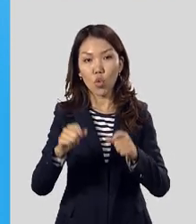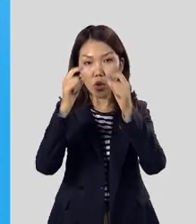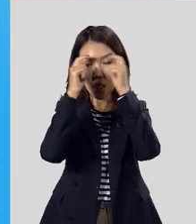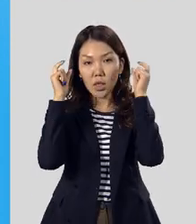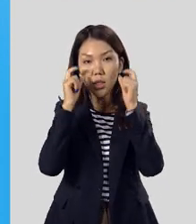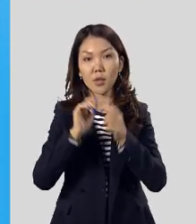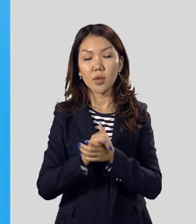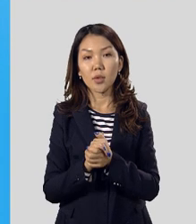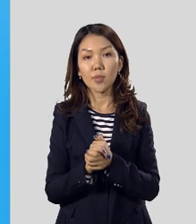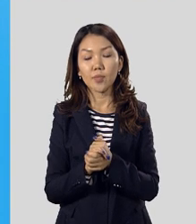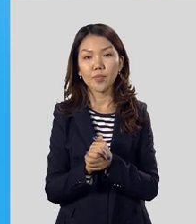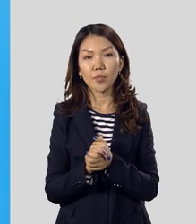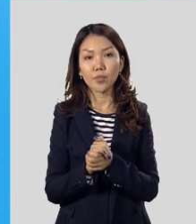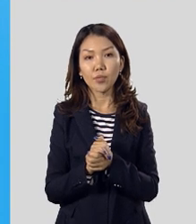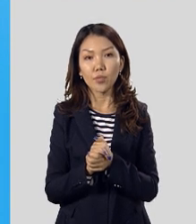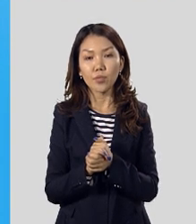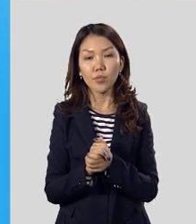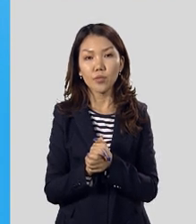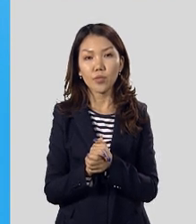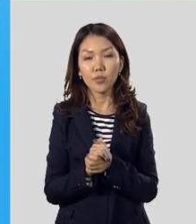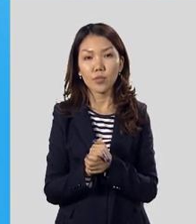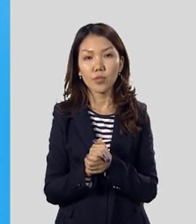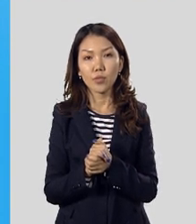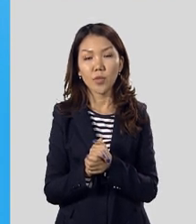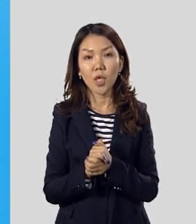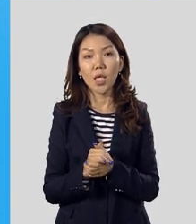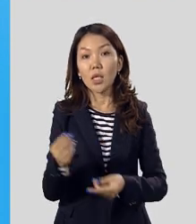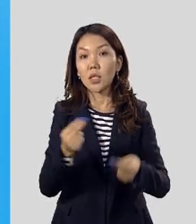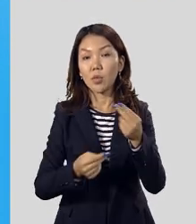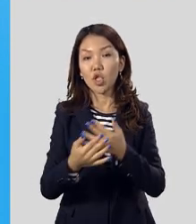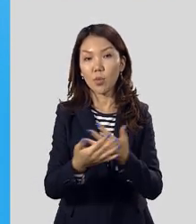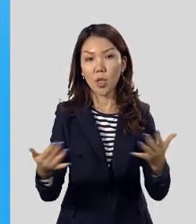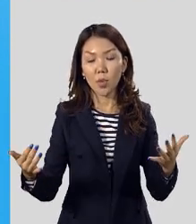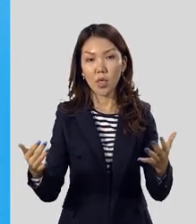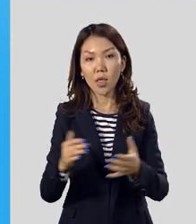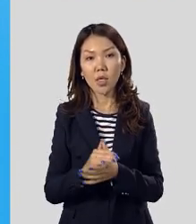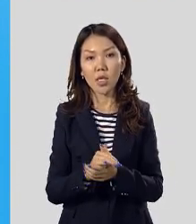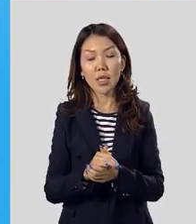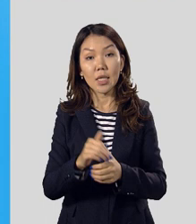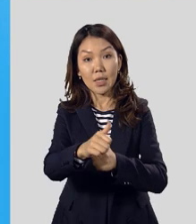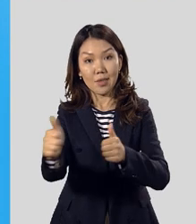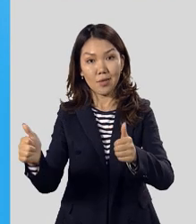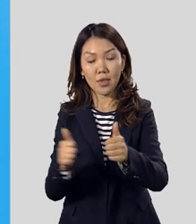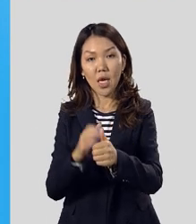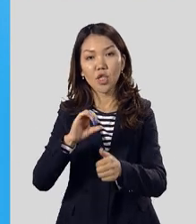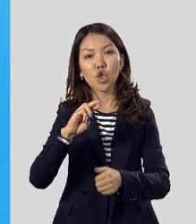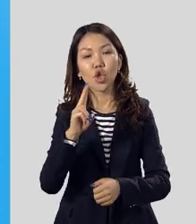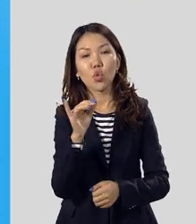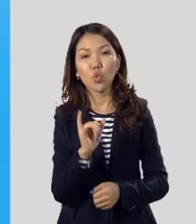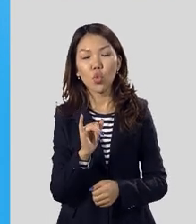котором изображение предметов, находящихся вдали, попадает за сетчатку,